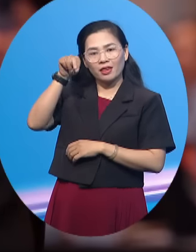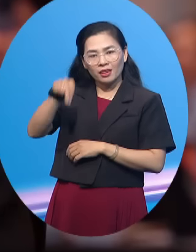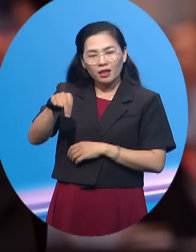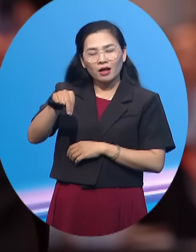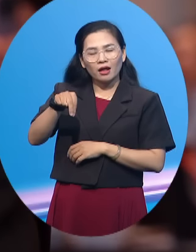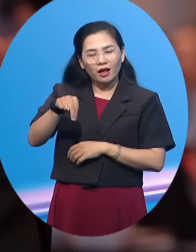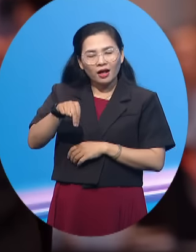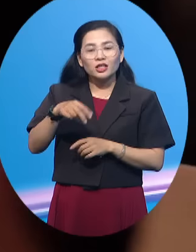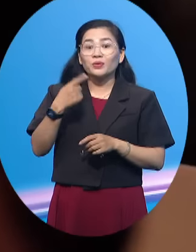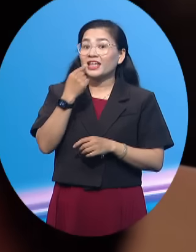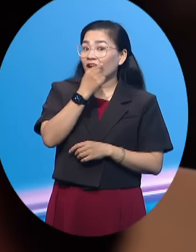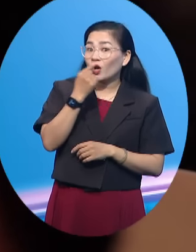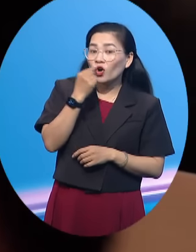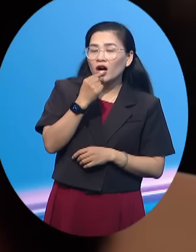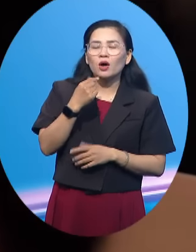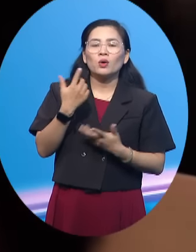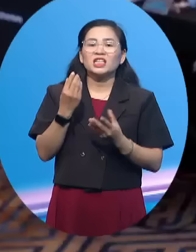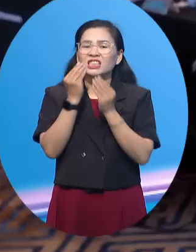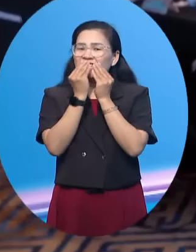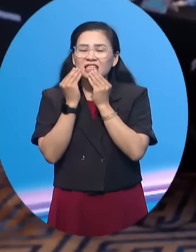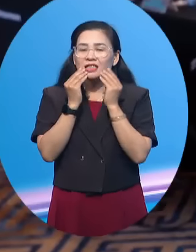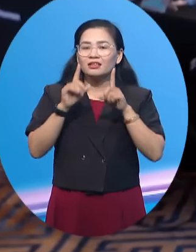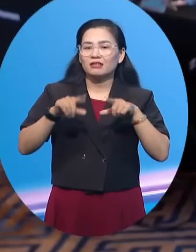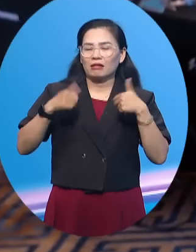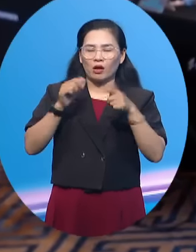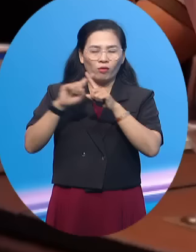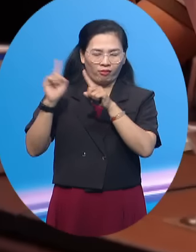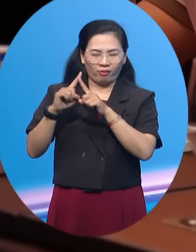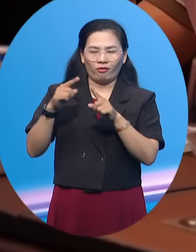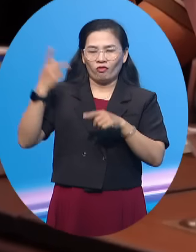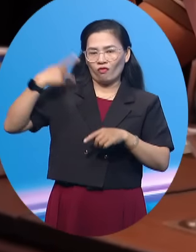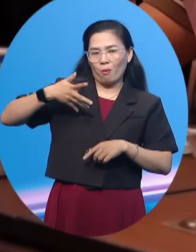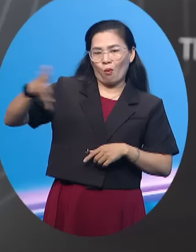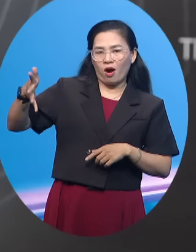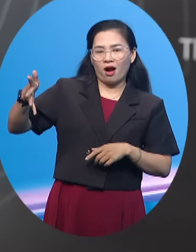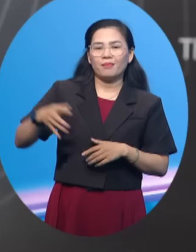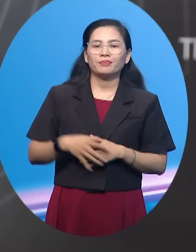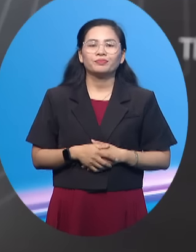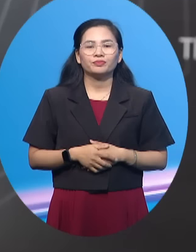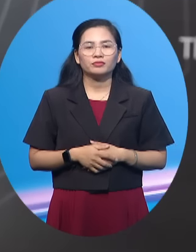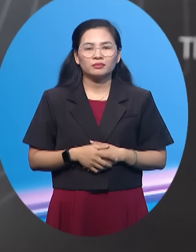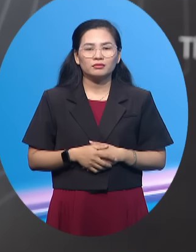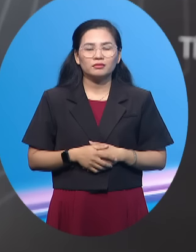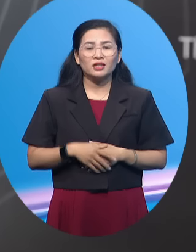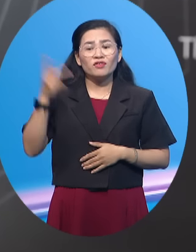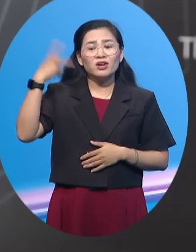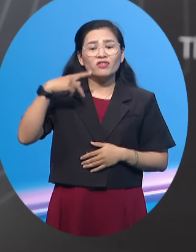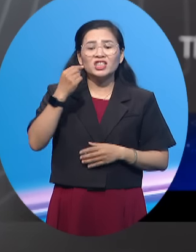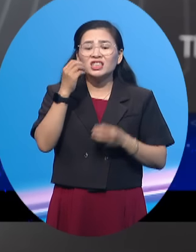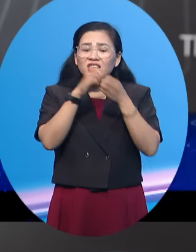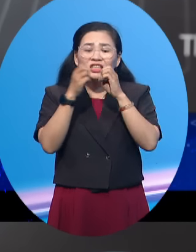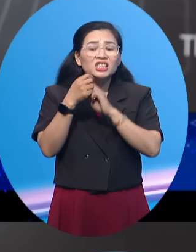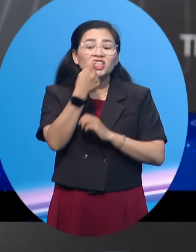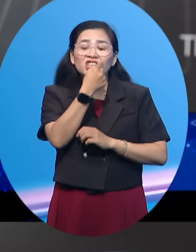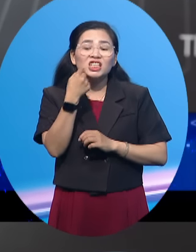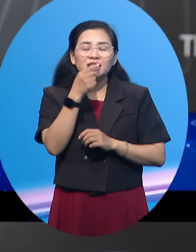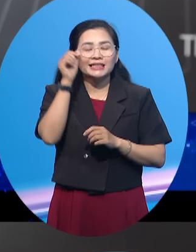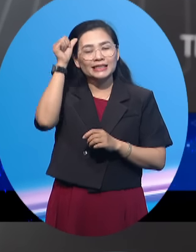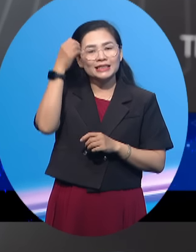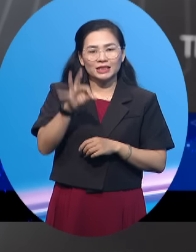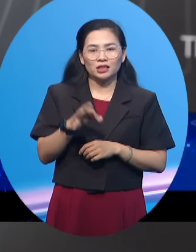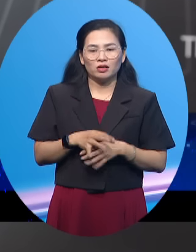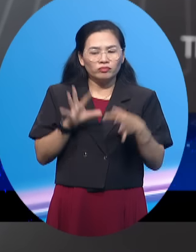tái tạo, tạo hình thẩm mỹ nha chu và quanh implant. Những sự kiện giống như vậy đó, mục tiêu chính đó là sẽ tăng